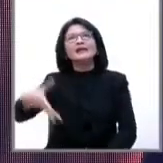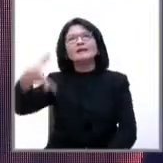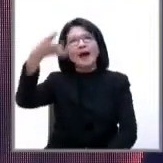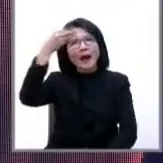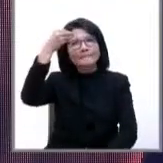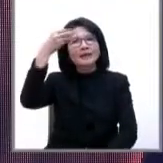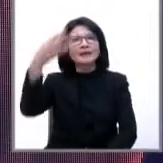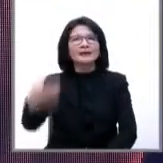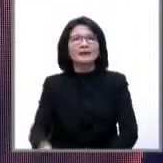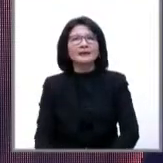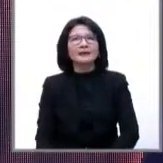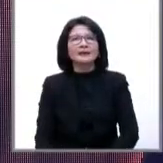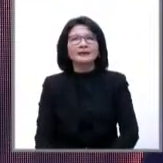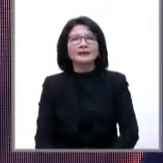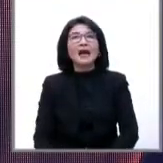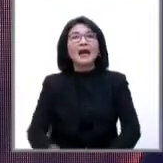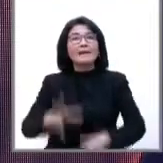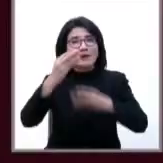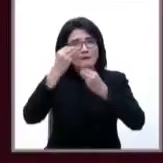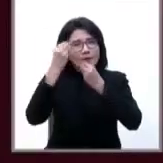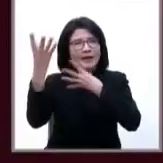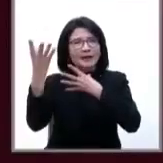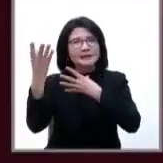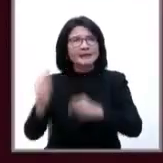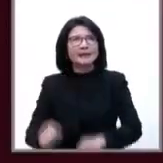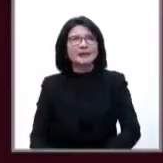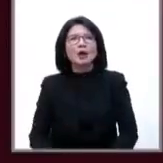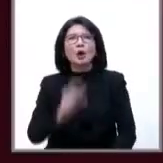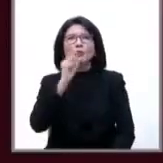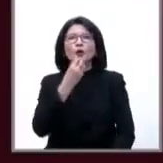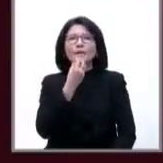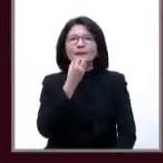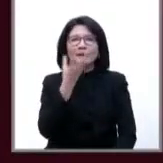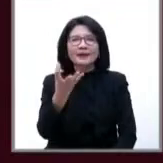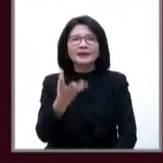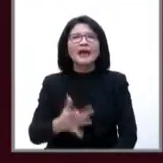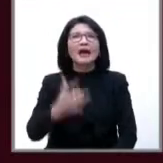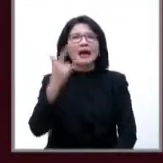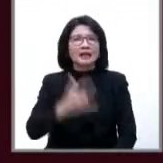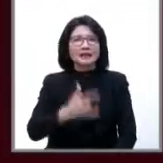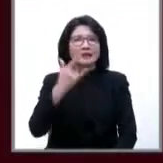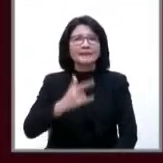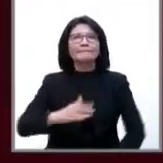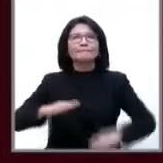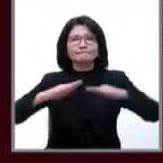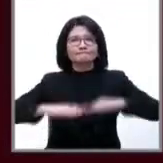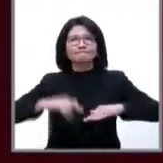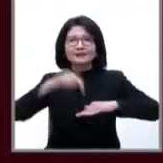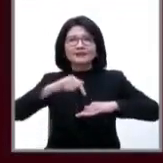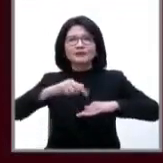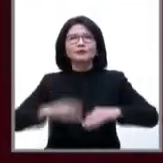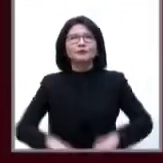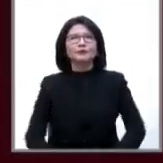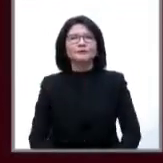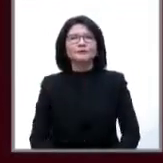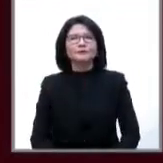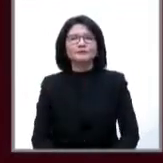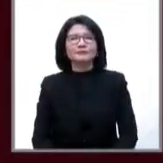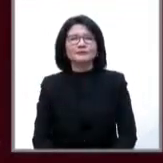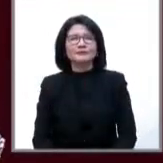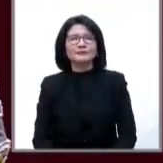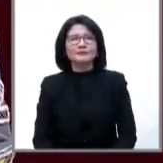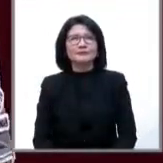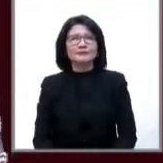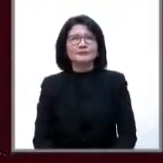lainnya kami informasikan juga untuk dalam penyampaiannya tetap berada di podium ya dan pada segmen